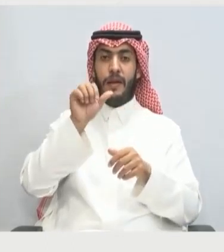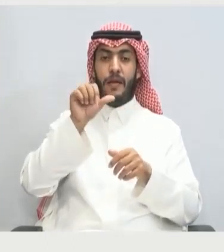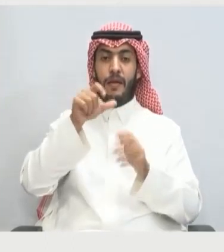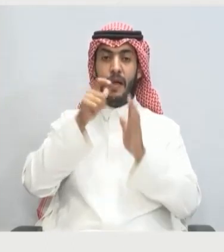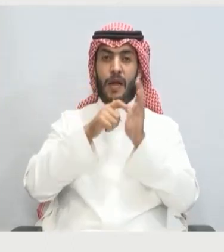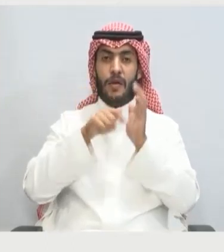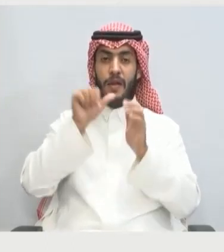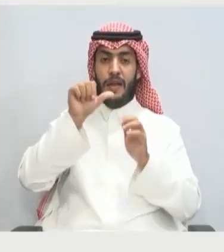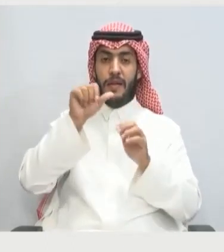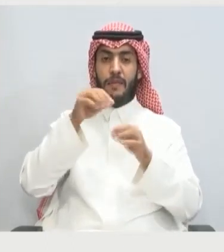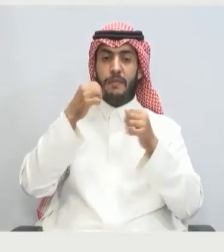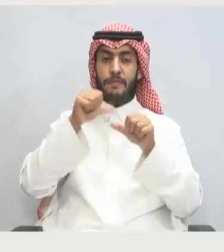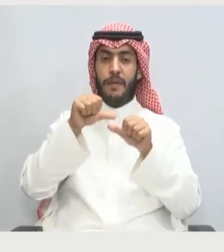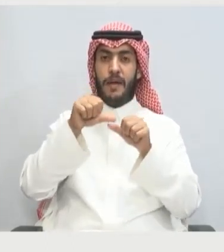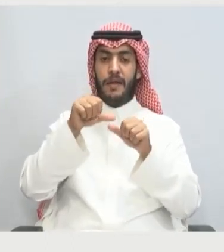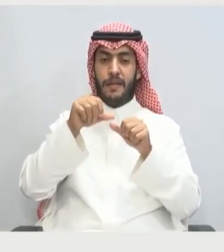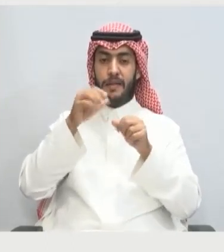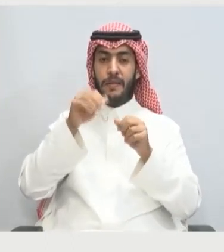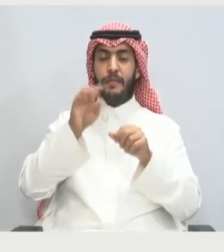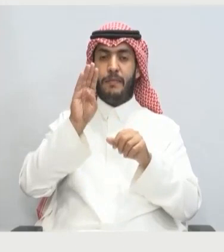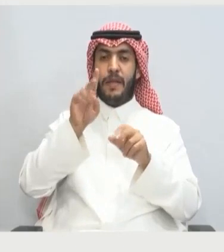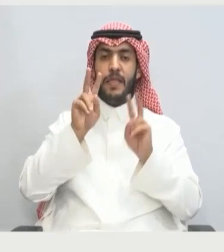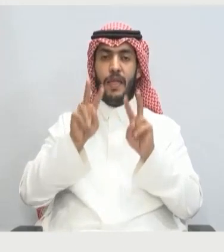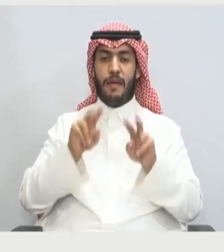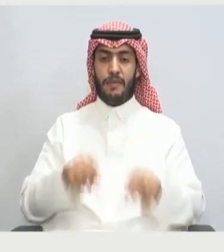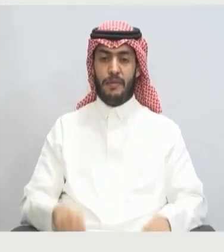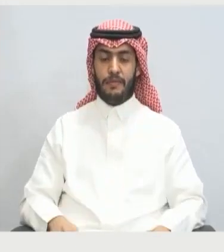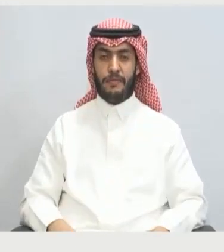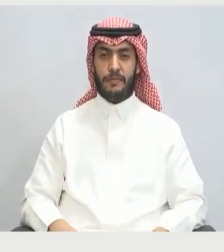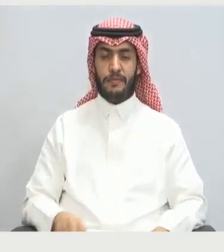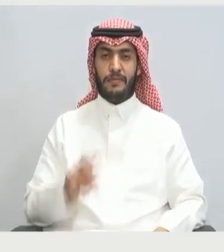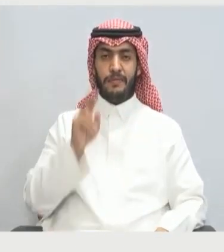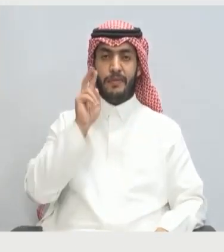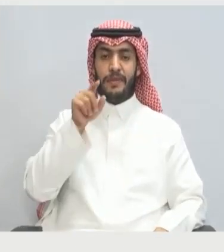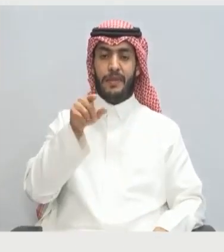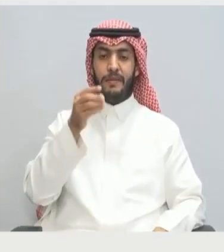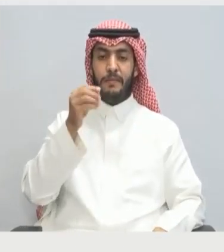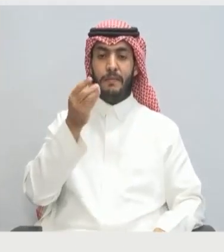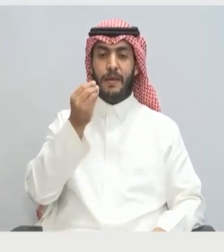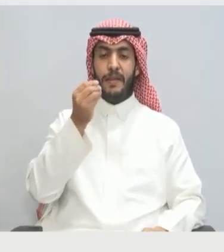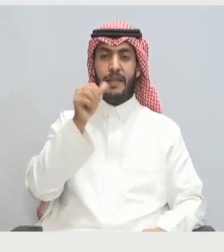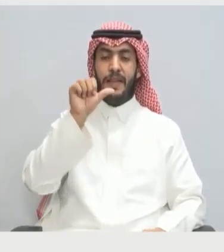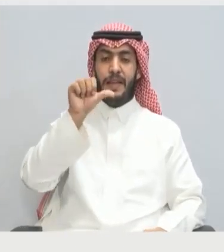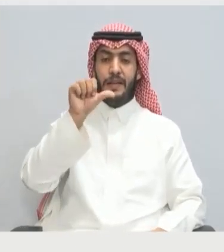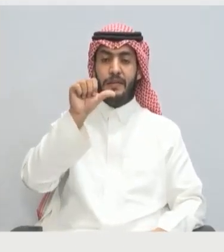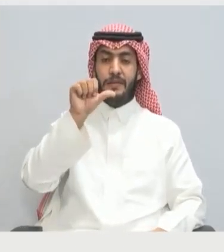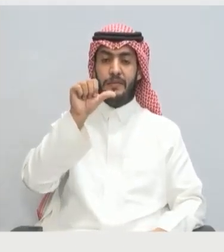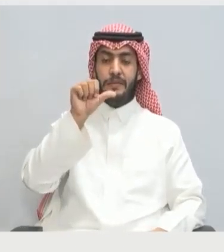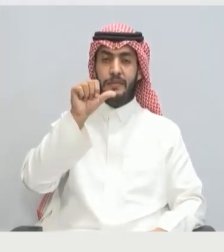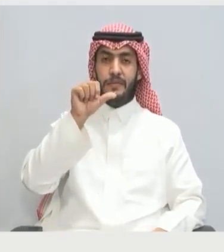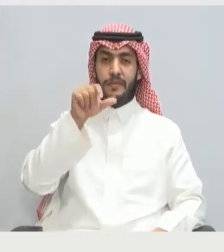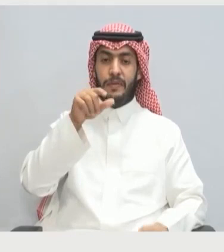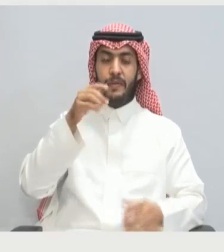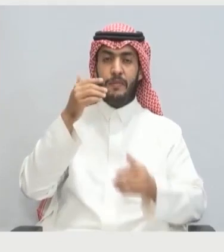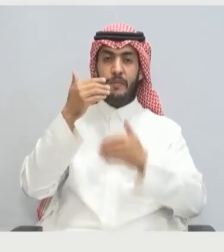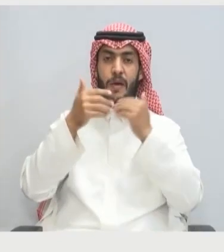القانون مع بقاء تركيز الماده b b ثابت لاحظ تركيز الماده اي هنا في